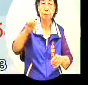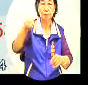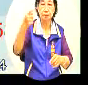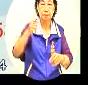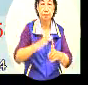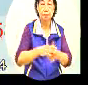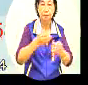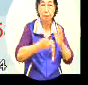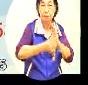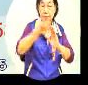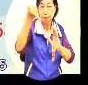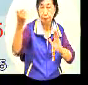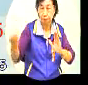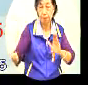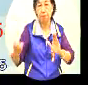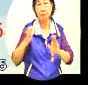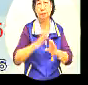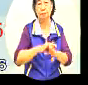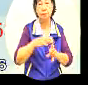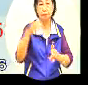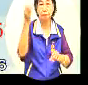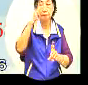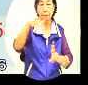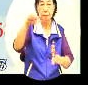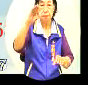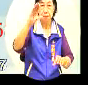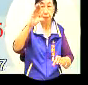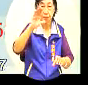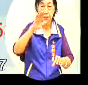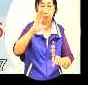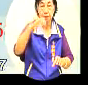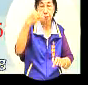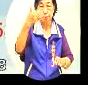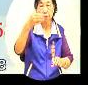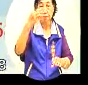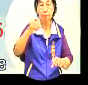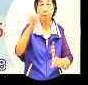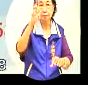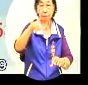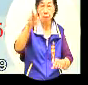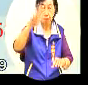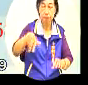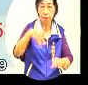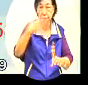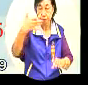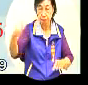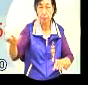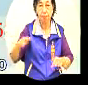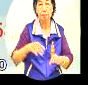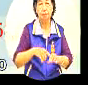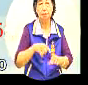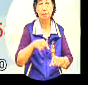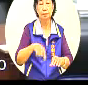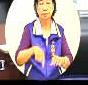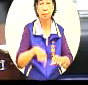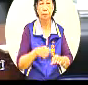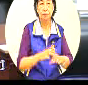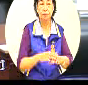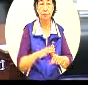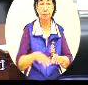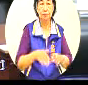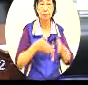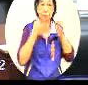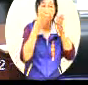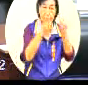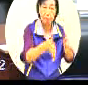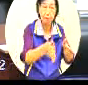是达到了97000多人。那当然是有种种的因素加起来会有这样的一个现象。那因此本席这边还要具体建